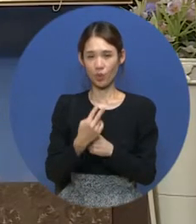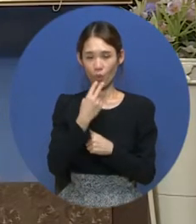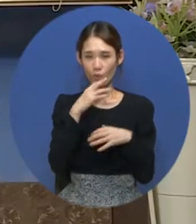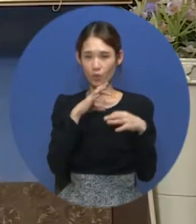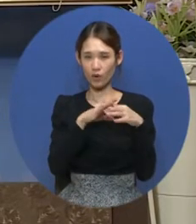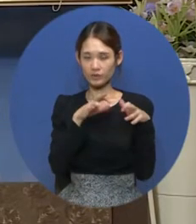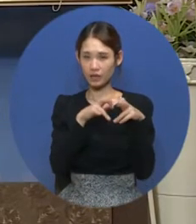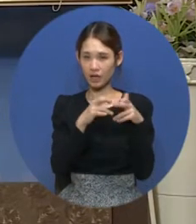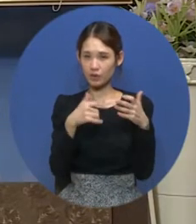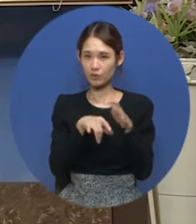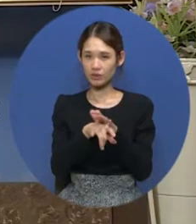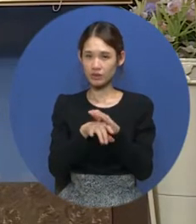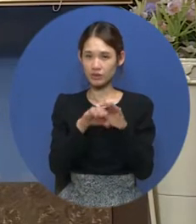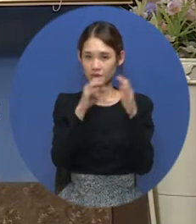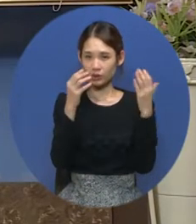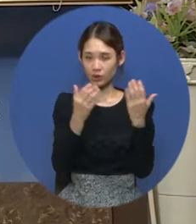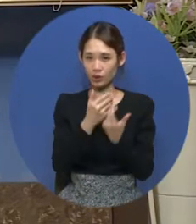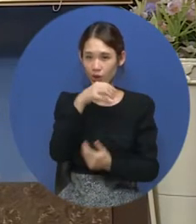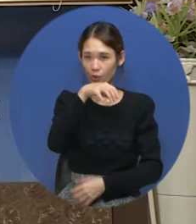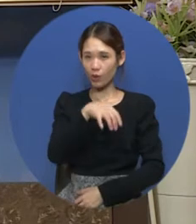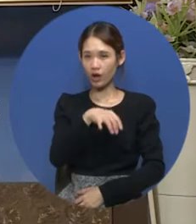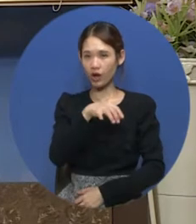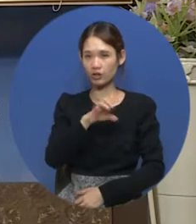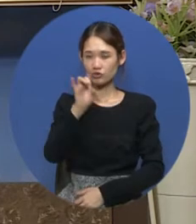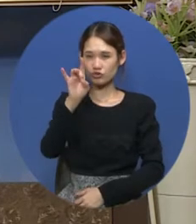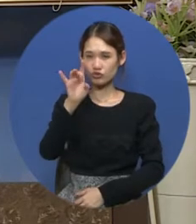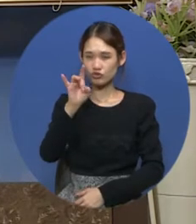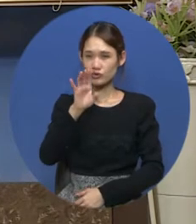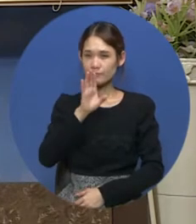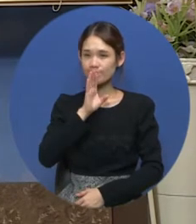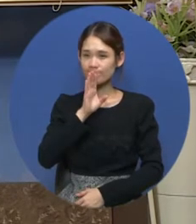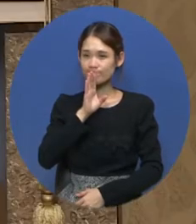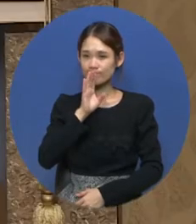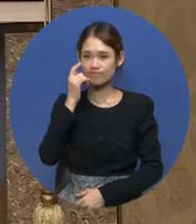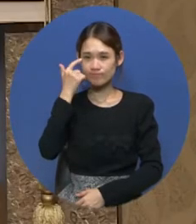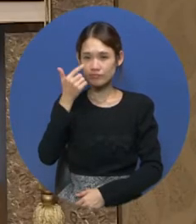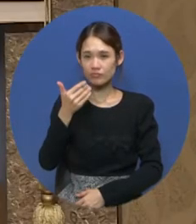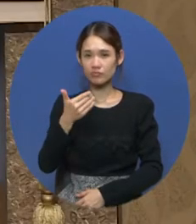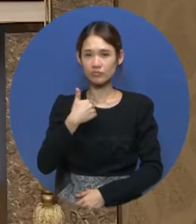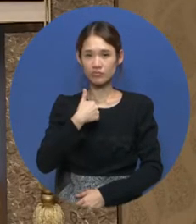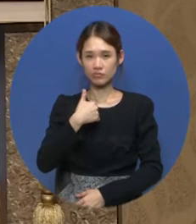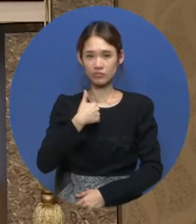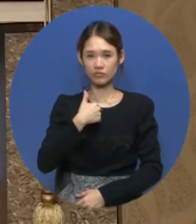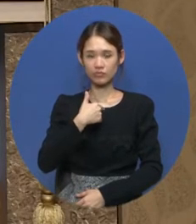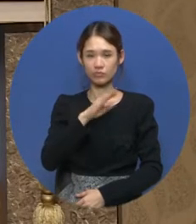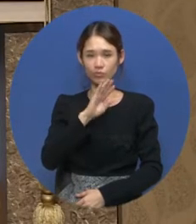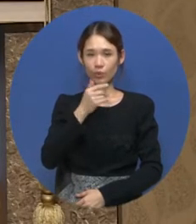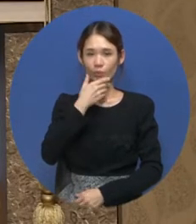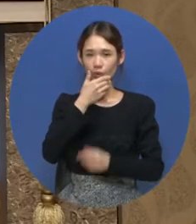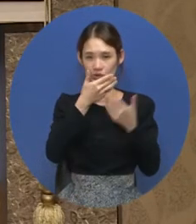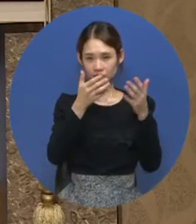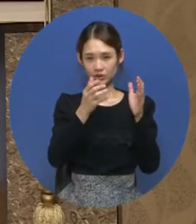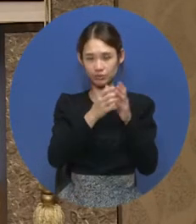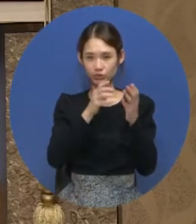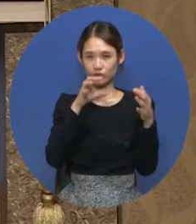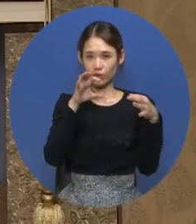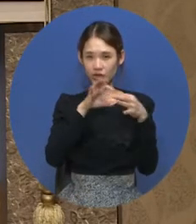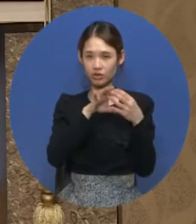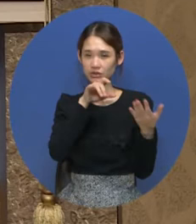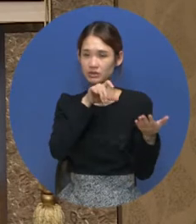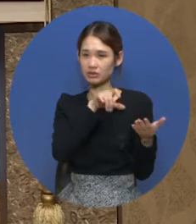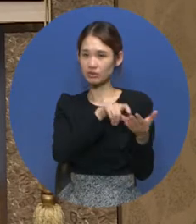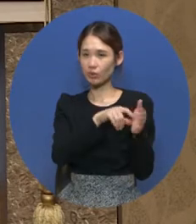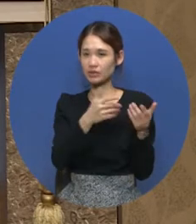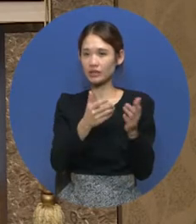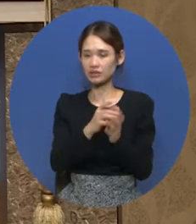장애인을 위한 어 기관은 유일한 가요 네 저희가 으 보건복지부 등록된 단추는